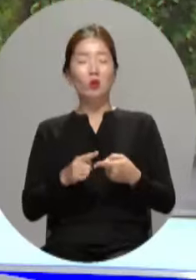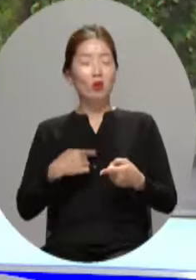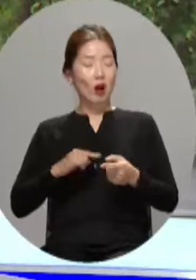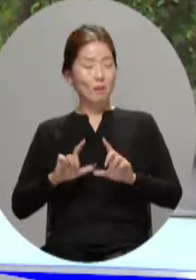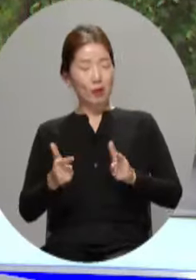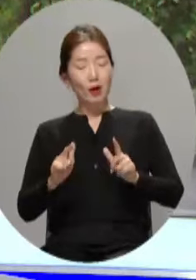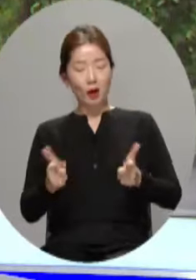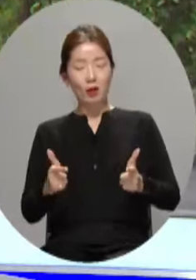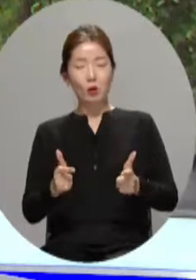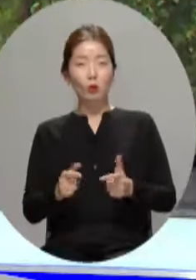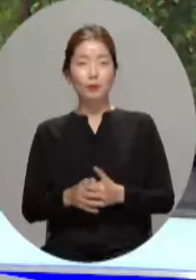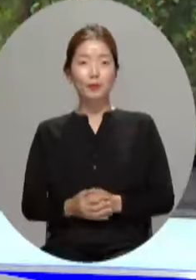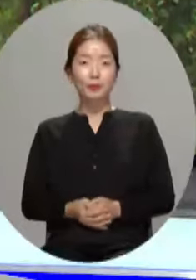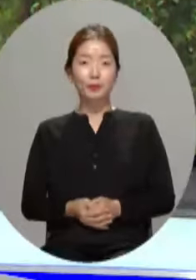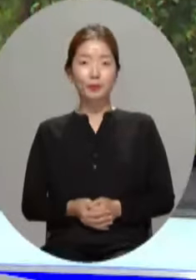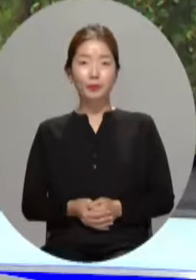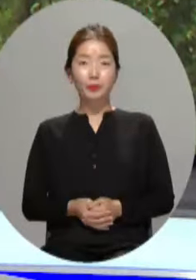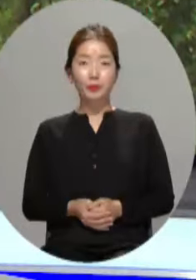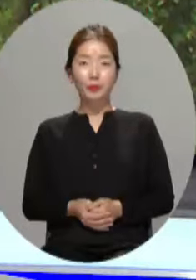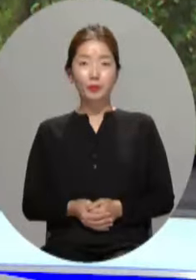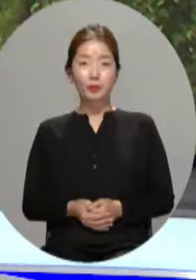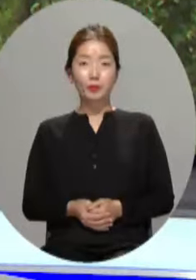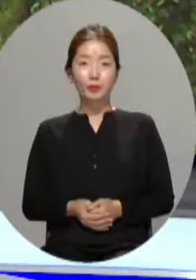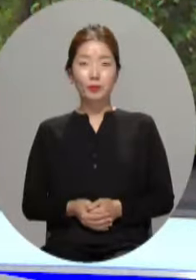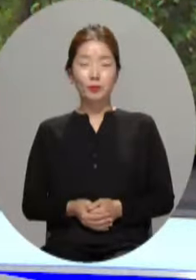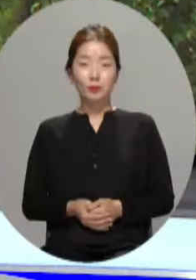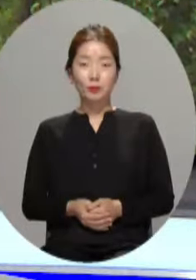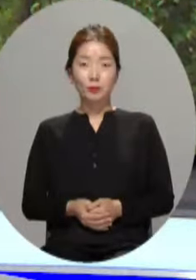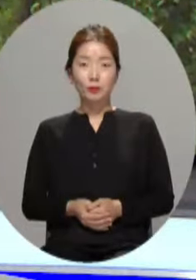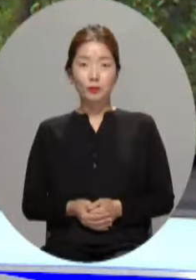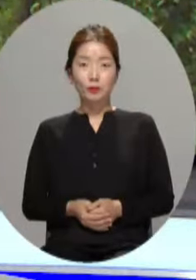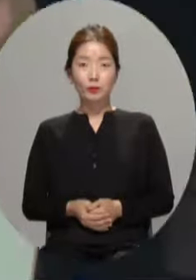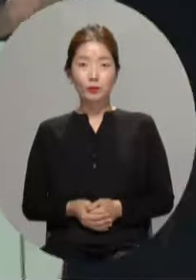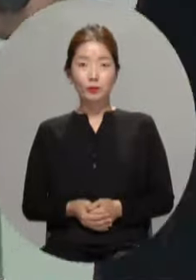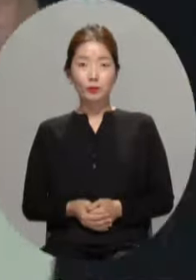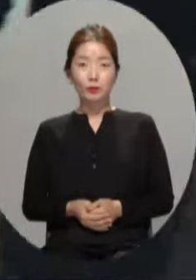강하게 부인했습니다. 정자형 기자입니다.